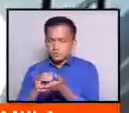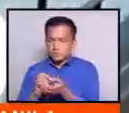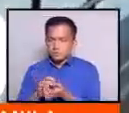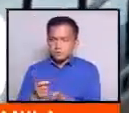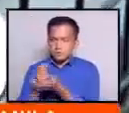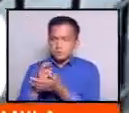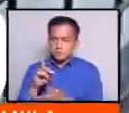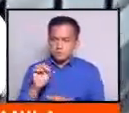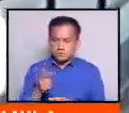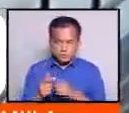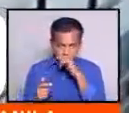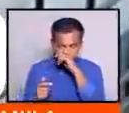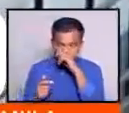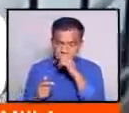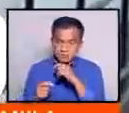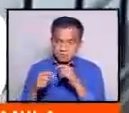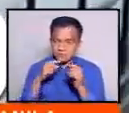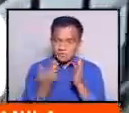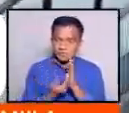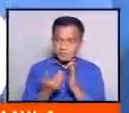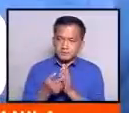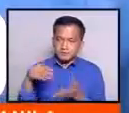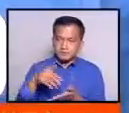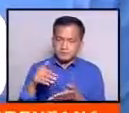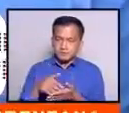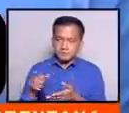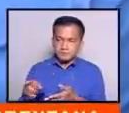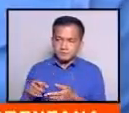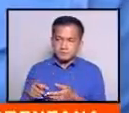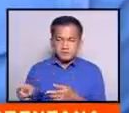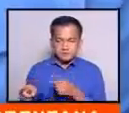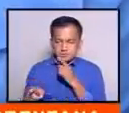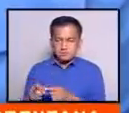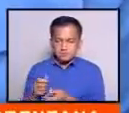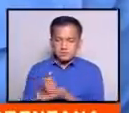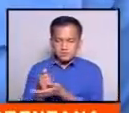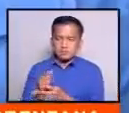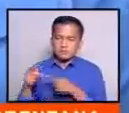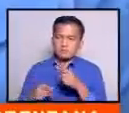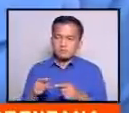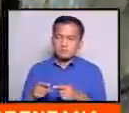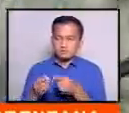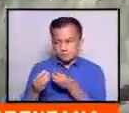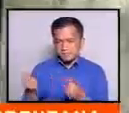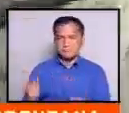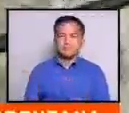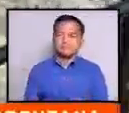maging therapy dog. It has been proven by studies na this really helps people